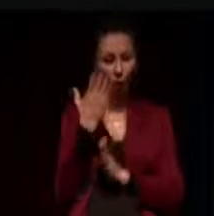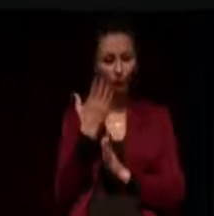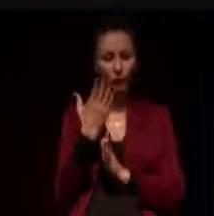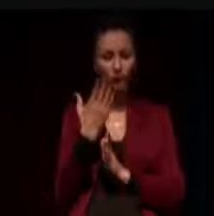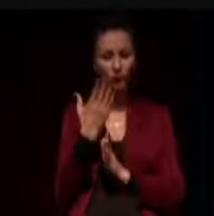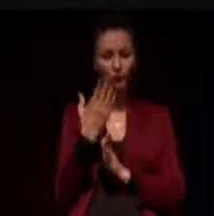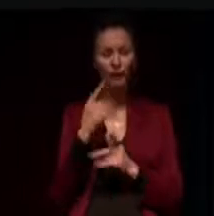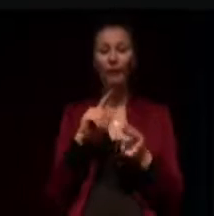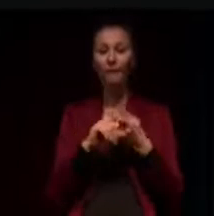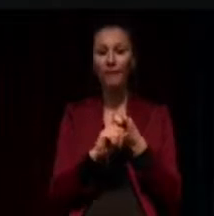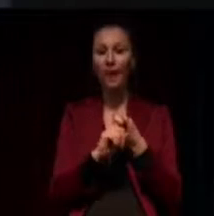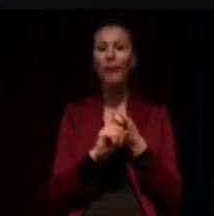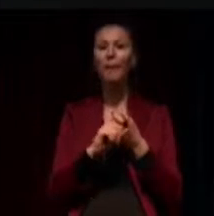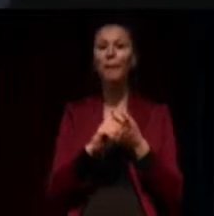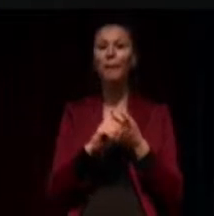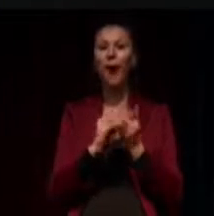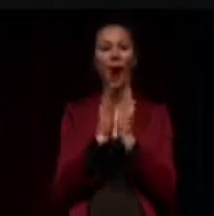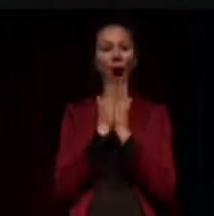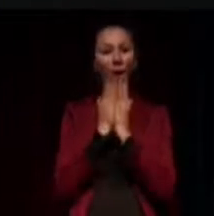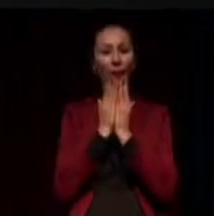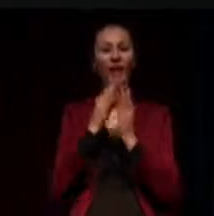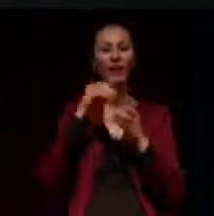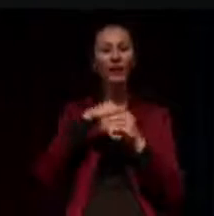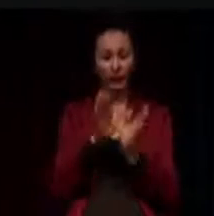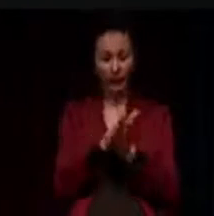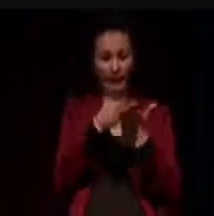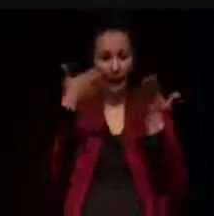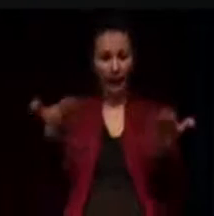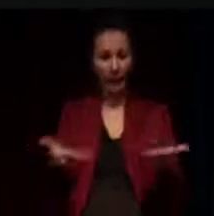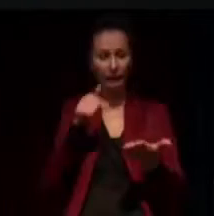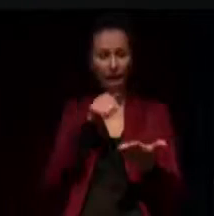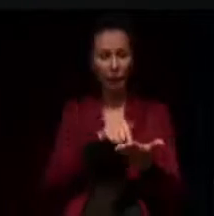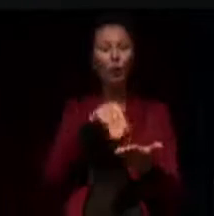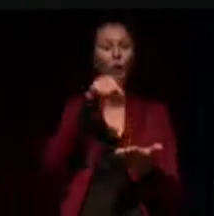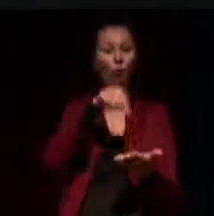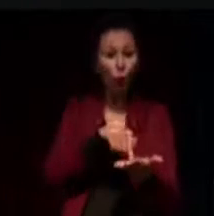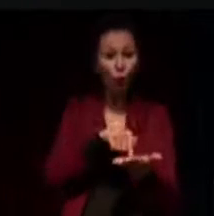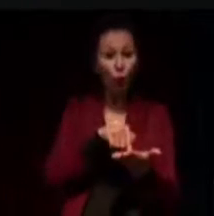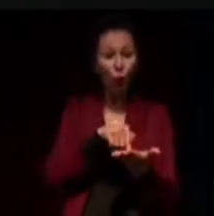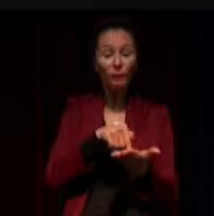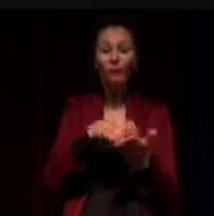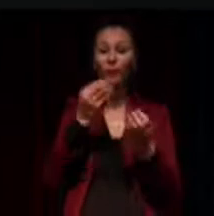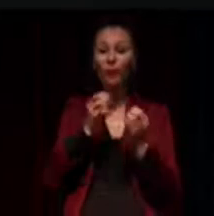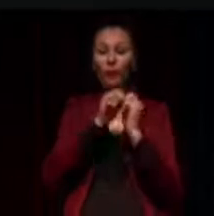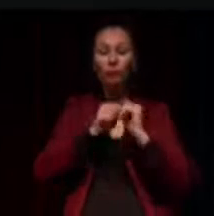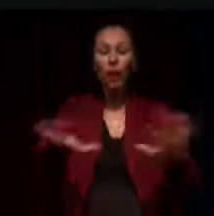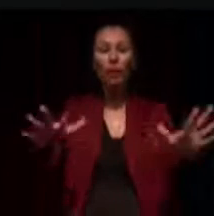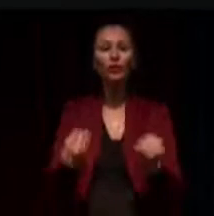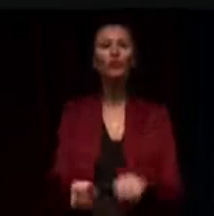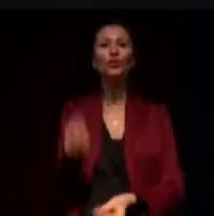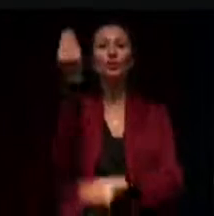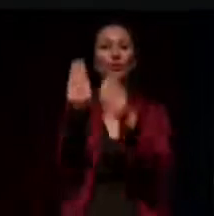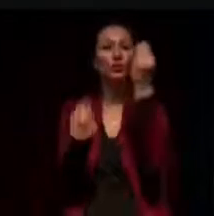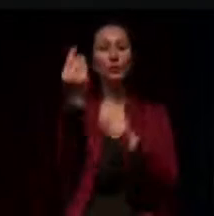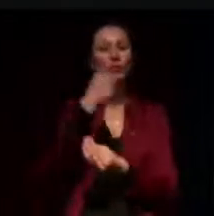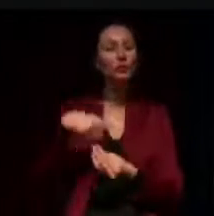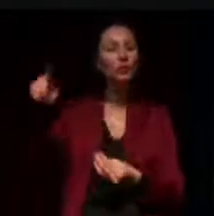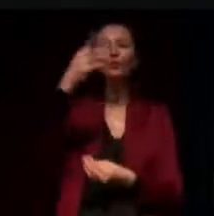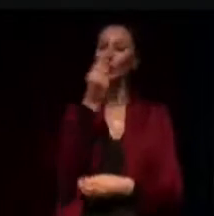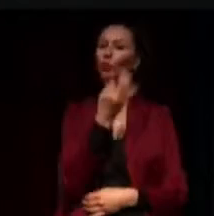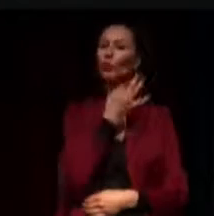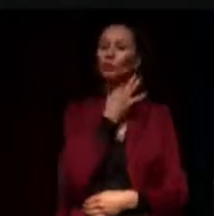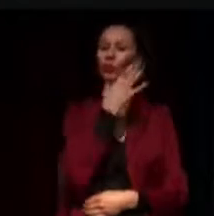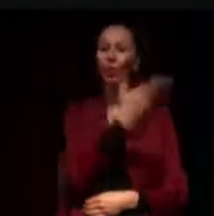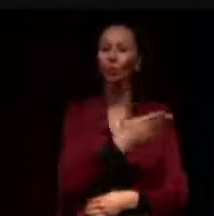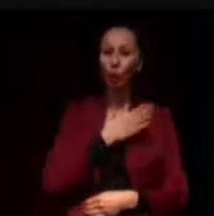uluslararası basın kuruluşlarında ve akademik dergilerde bunun yayını çıktı. Burada Burak Gökçe'ye teşekkür